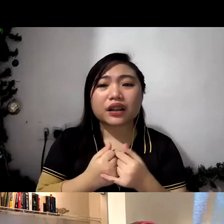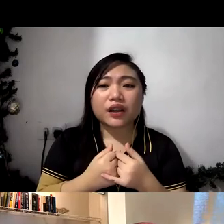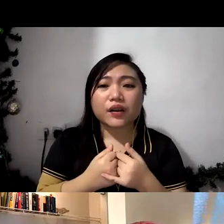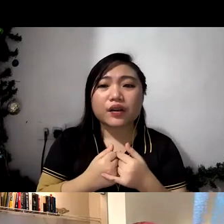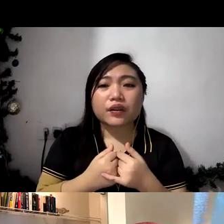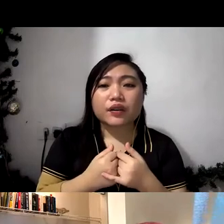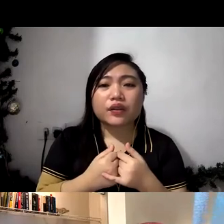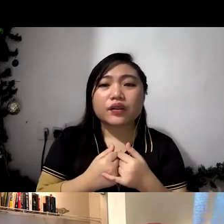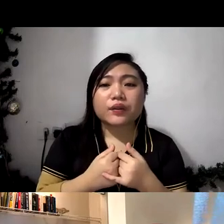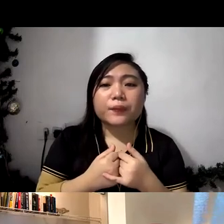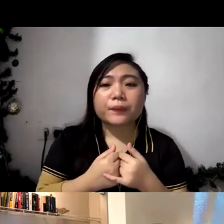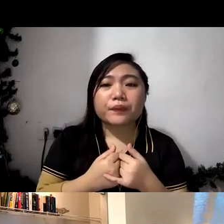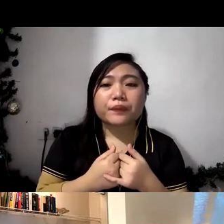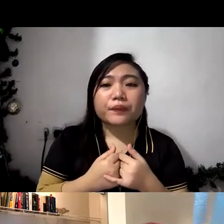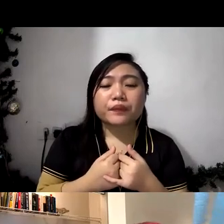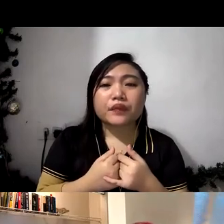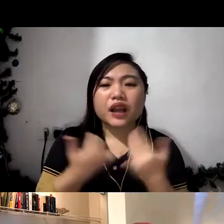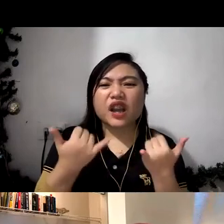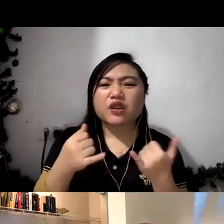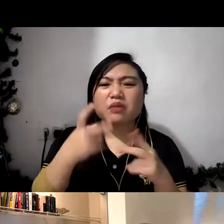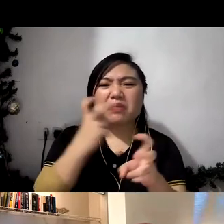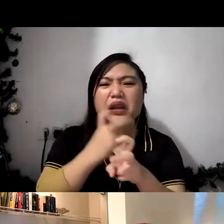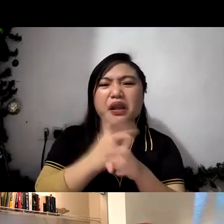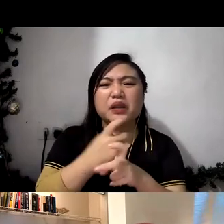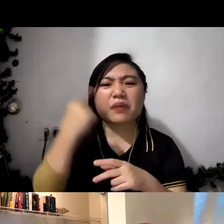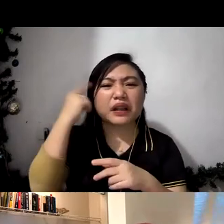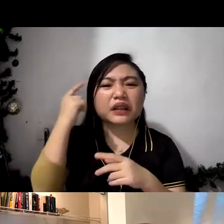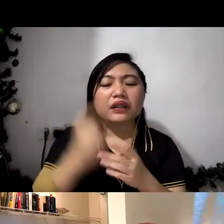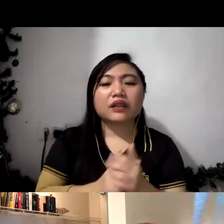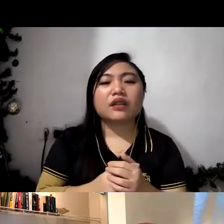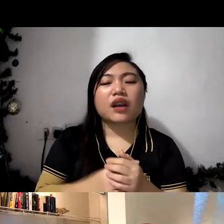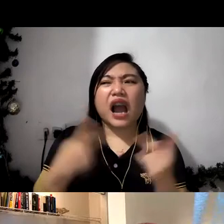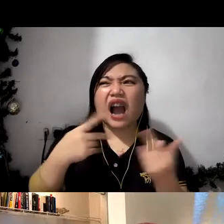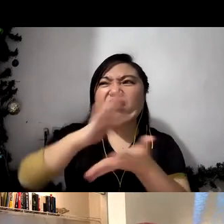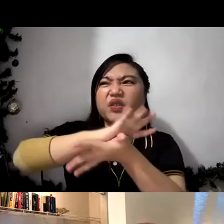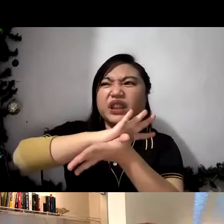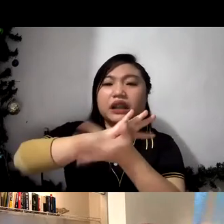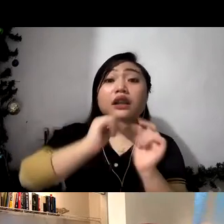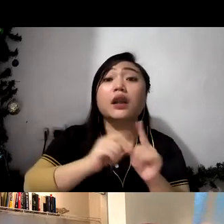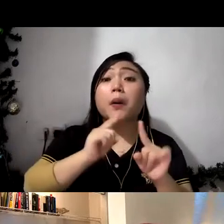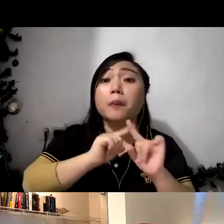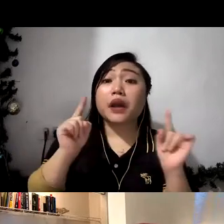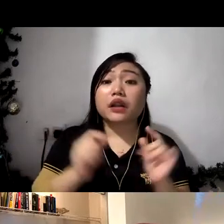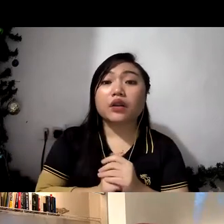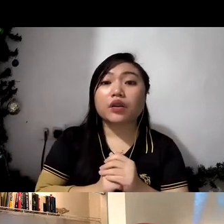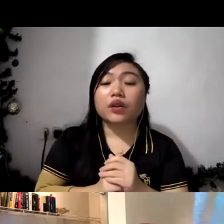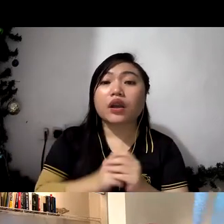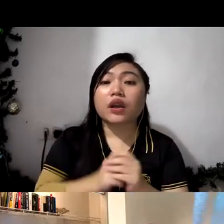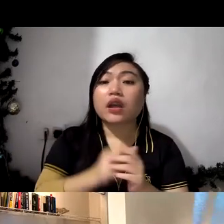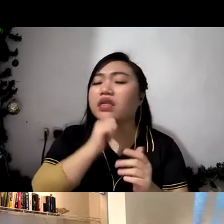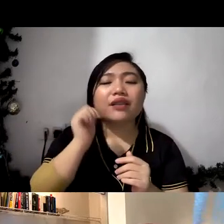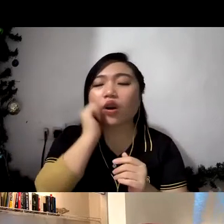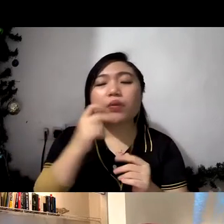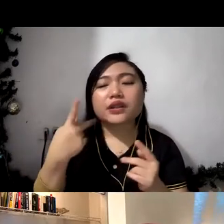mo ngayon, no, although ngayon medyo mahirap pa imagine yon, may COVID-19 tayo, pero hindi tayo laging may COVID-19. Dumaan tayo